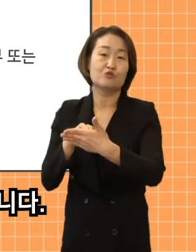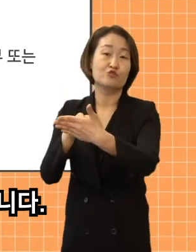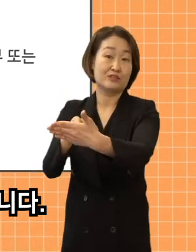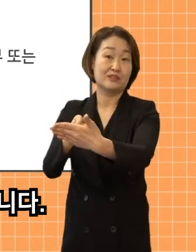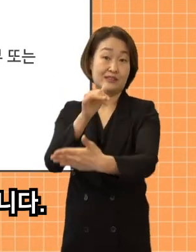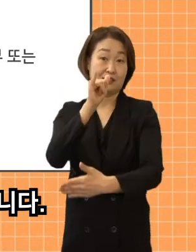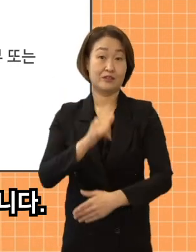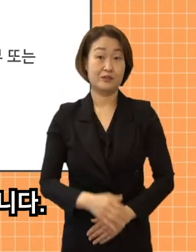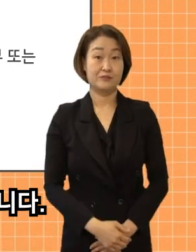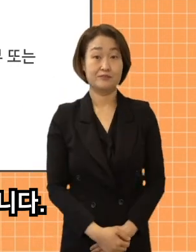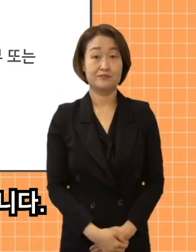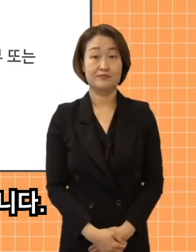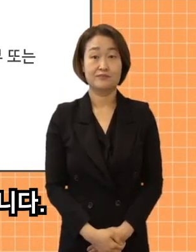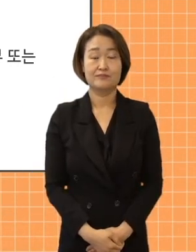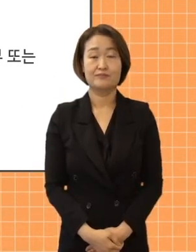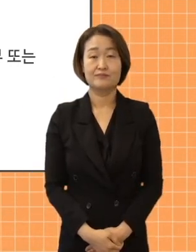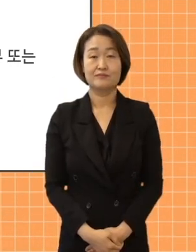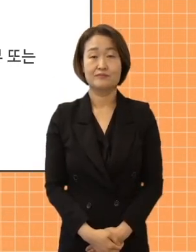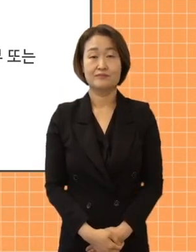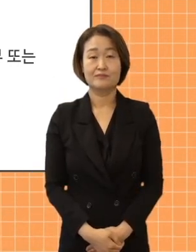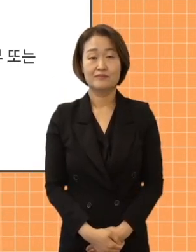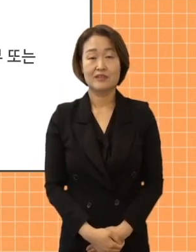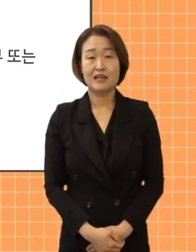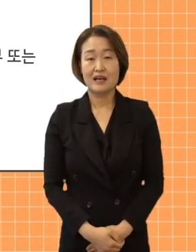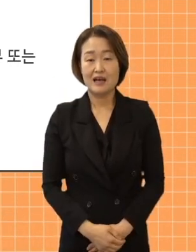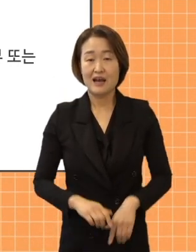위한 다양한 프로그램을 추진합니다.